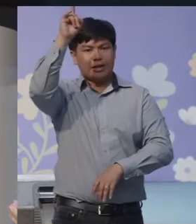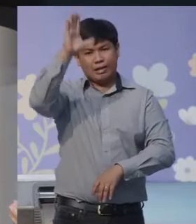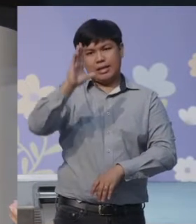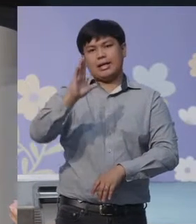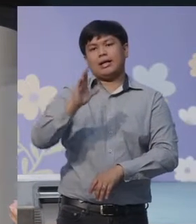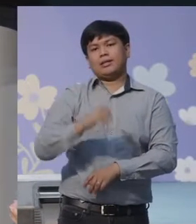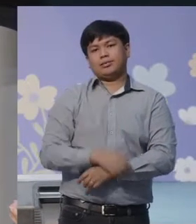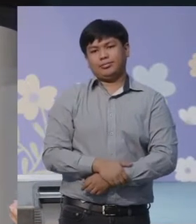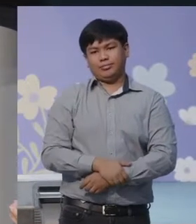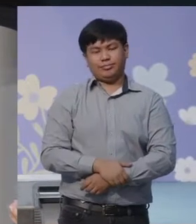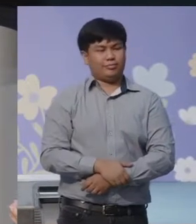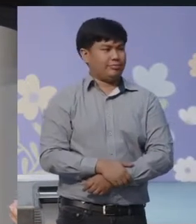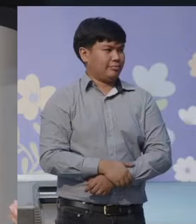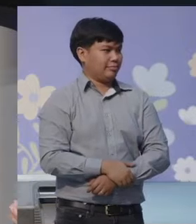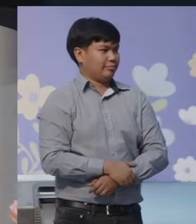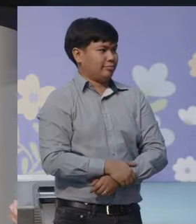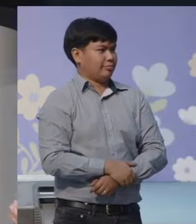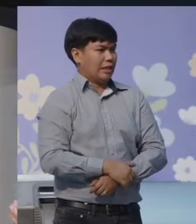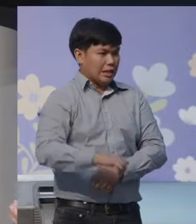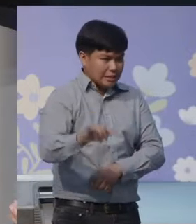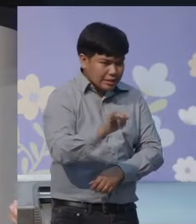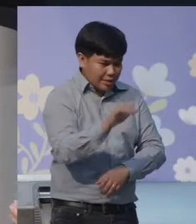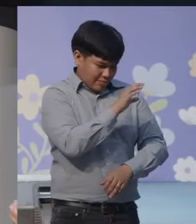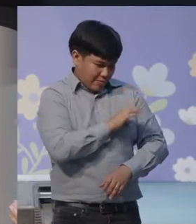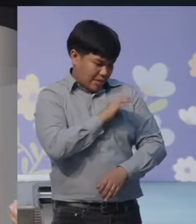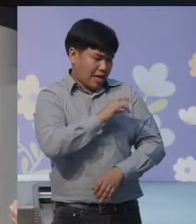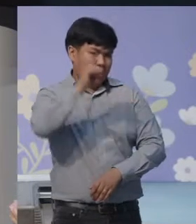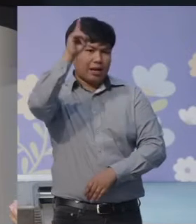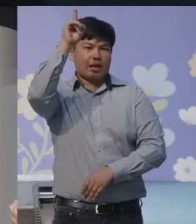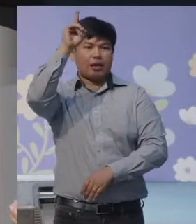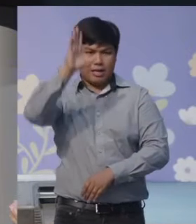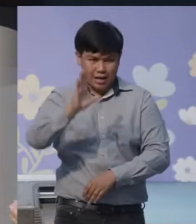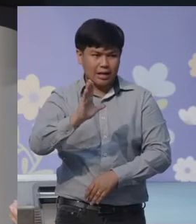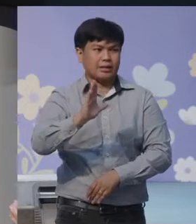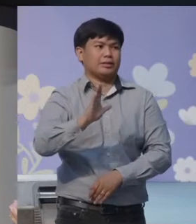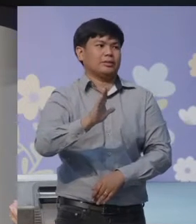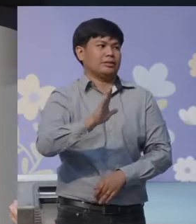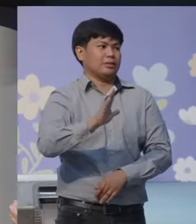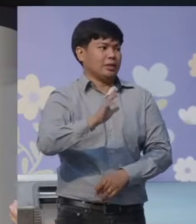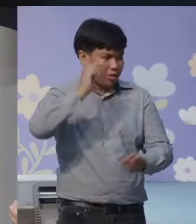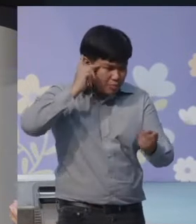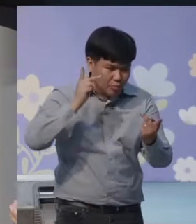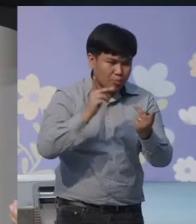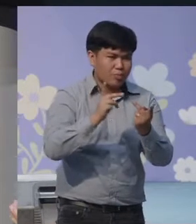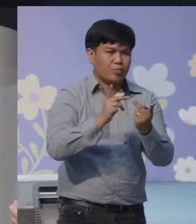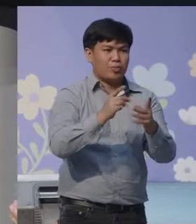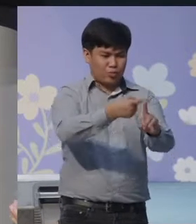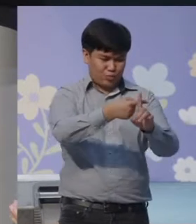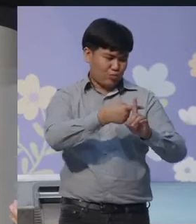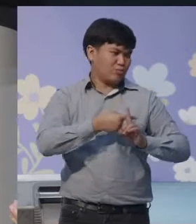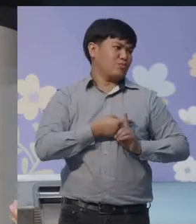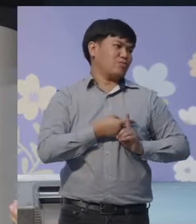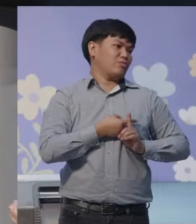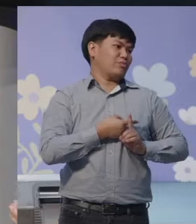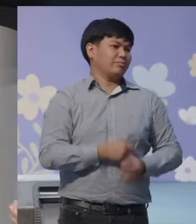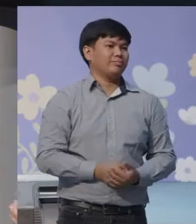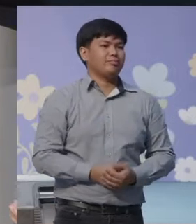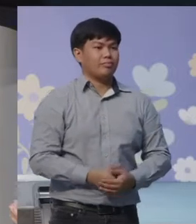Basahin niyo yun. Yun ang good purpose. Mabalik tayo dito sa kwento ni